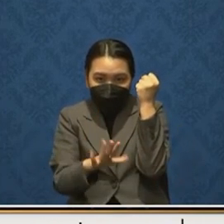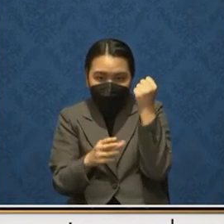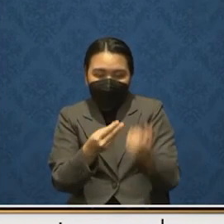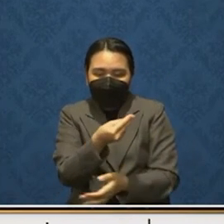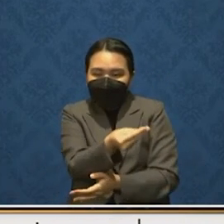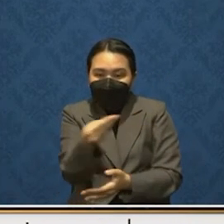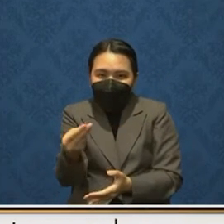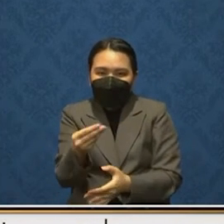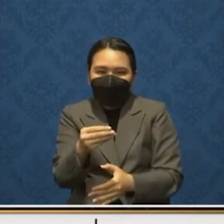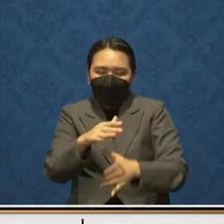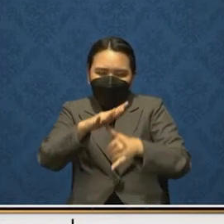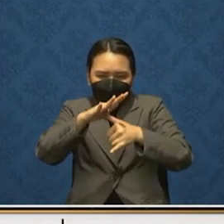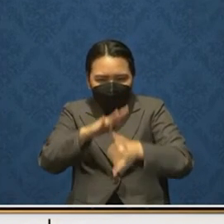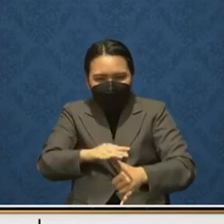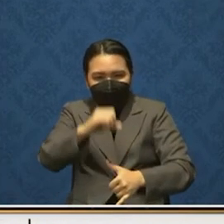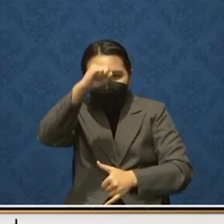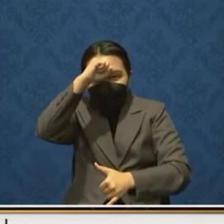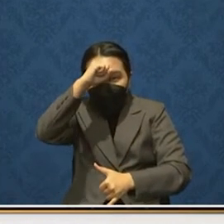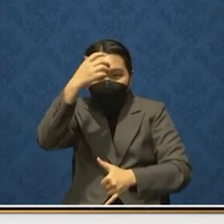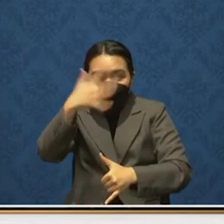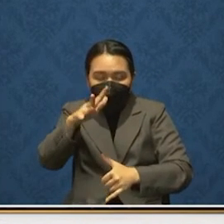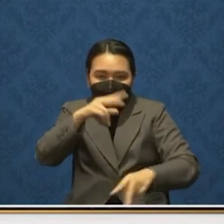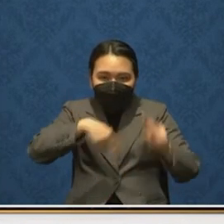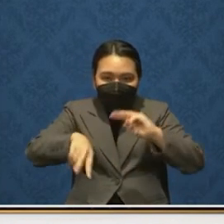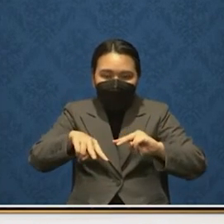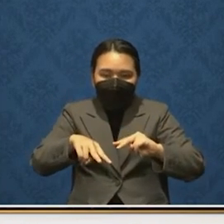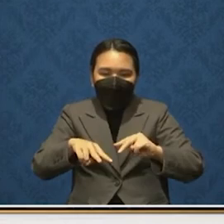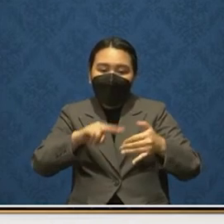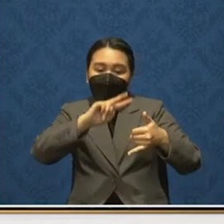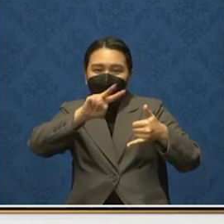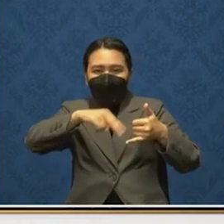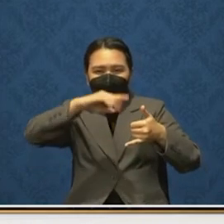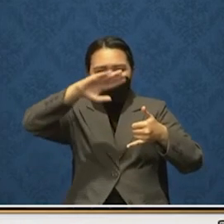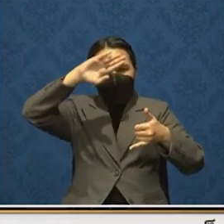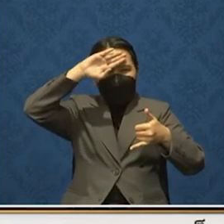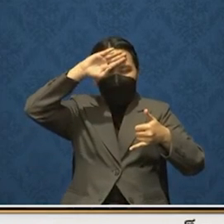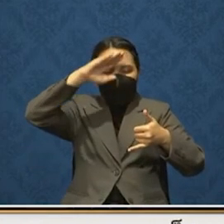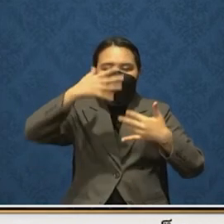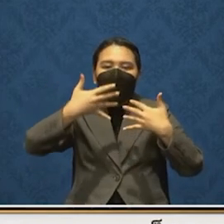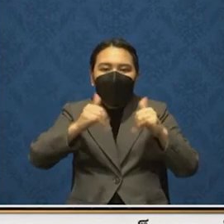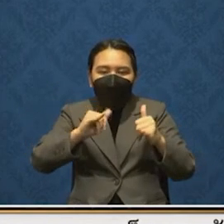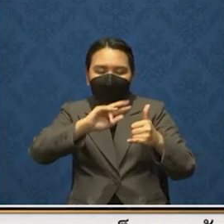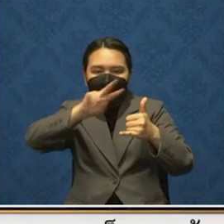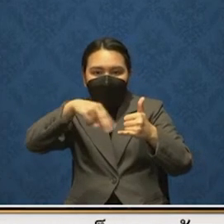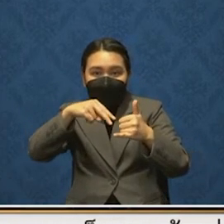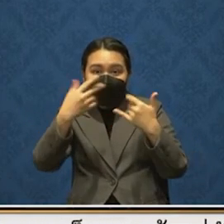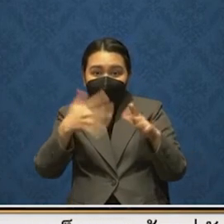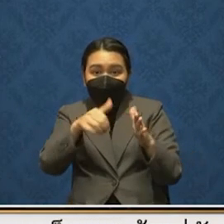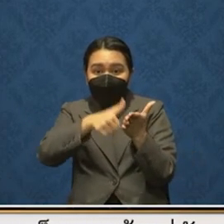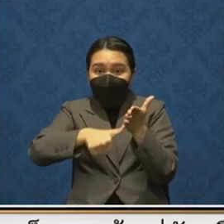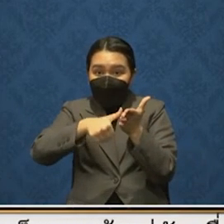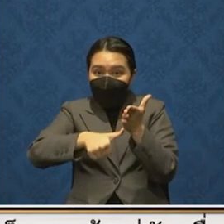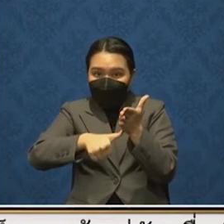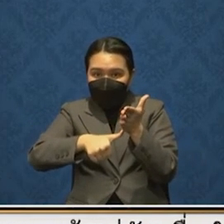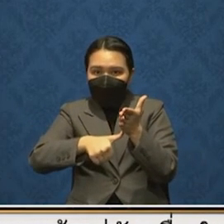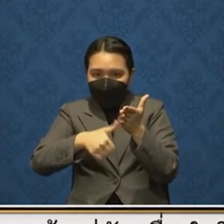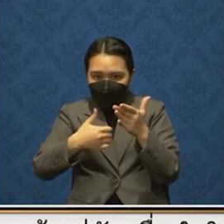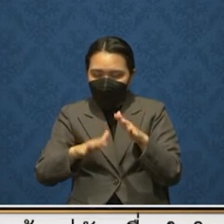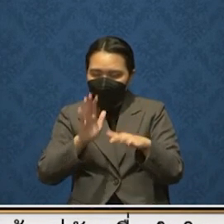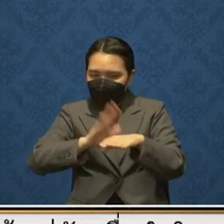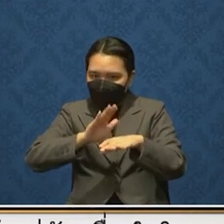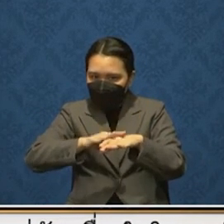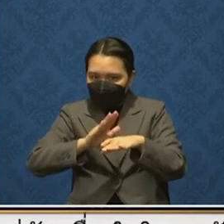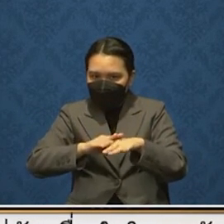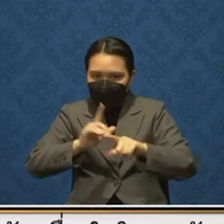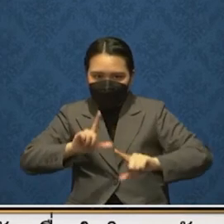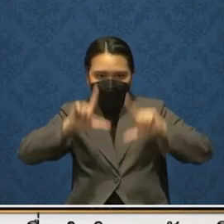่แล้ปกของปลอยให้ป่วยแลวรักษาใช้ภาษีรีดปาสรางบญคุณสรุปว่า